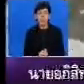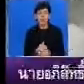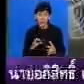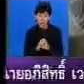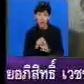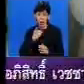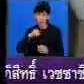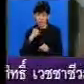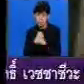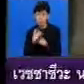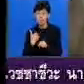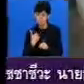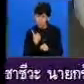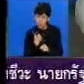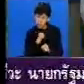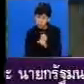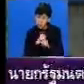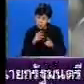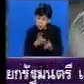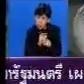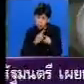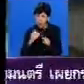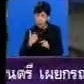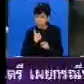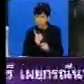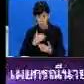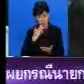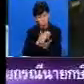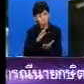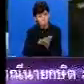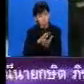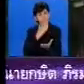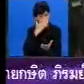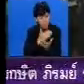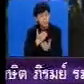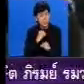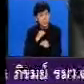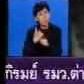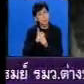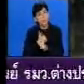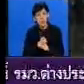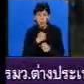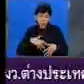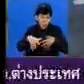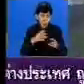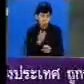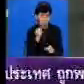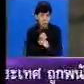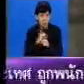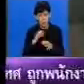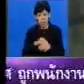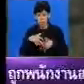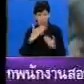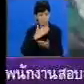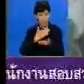โดยทางการอาร์เจนตินานั้นได้มีการดำเนินมาตรการหลายอย่างทั้งปิดภาคเรียนก่อนกำหนดลดการจัดงานในที่ชุมชนสั่งปิดสถานที่สา